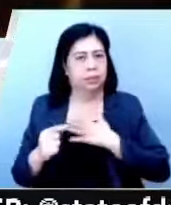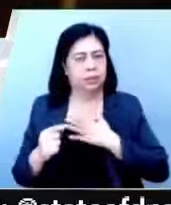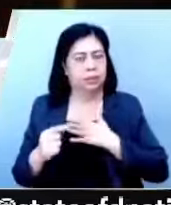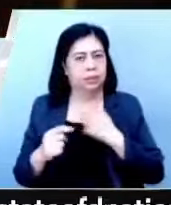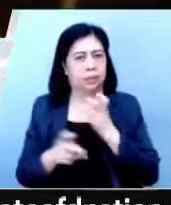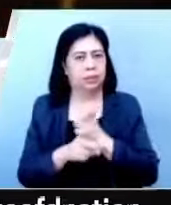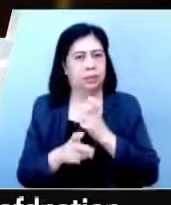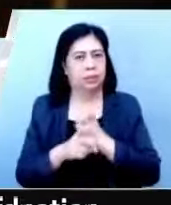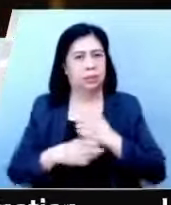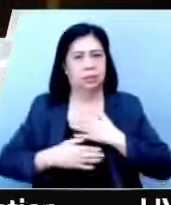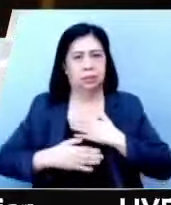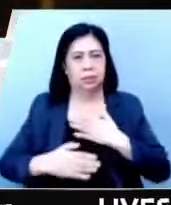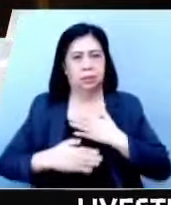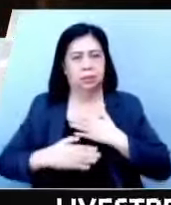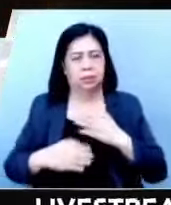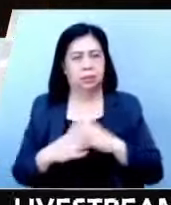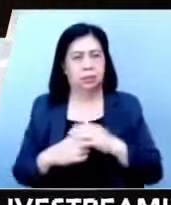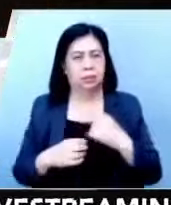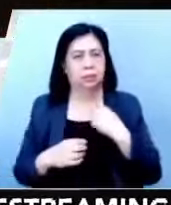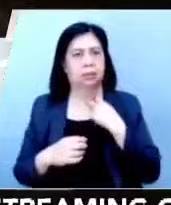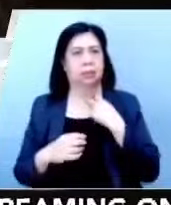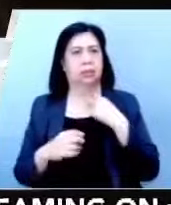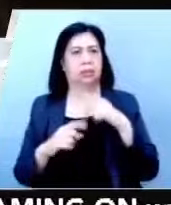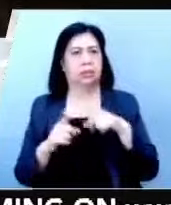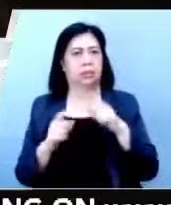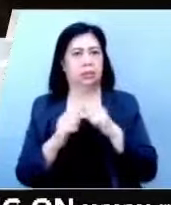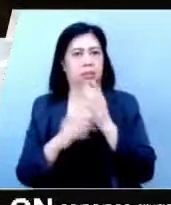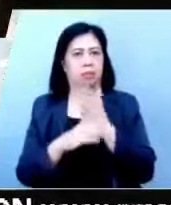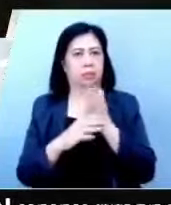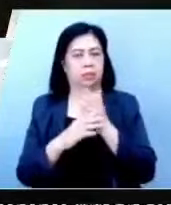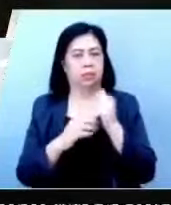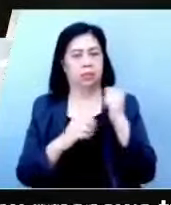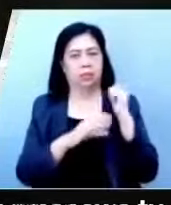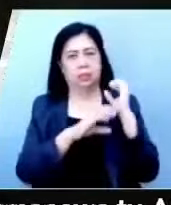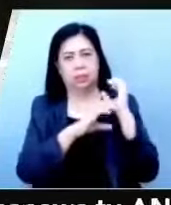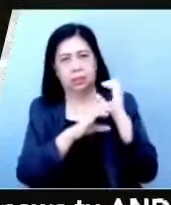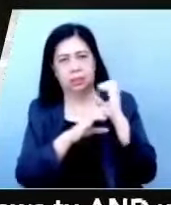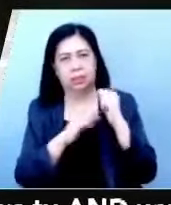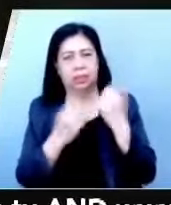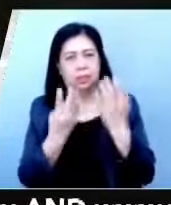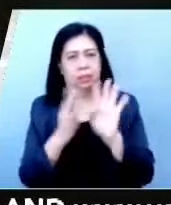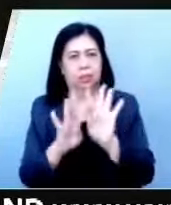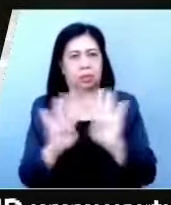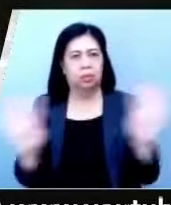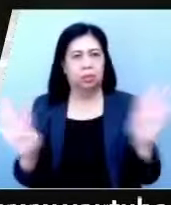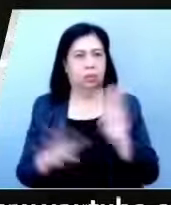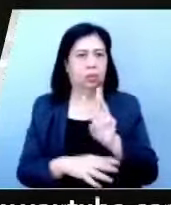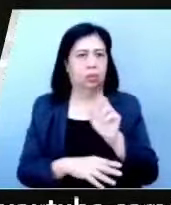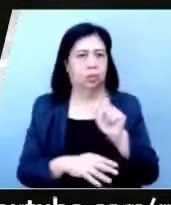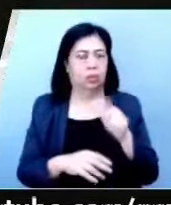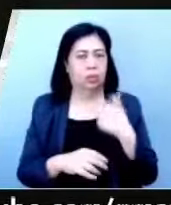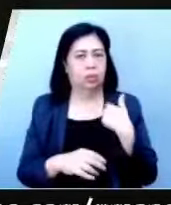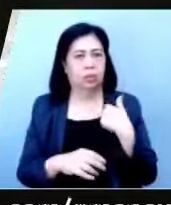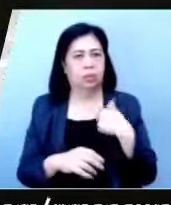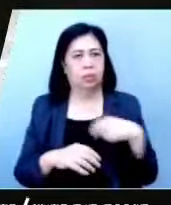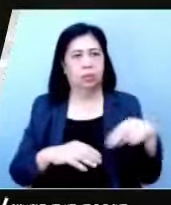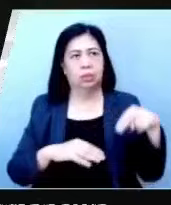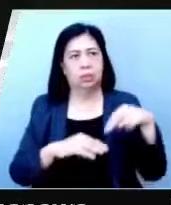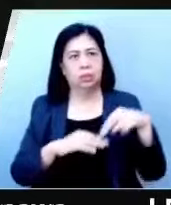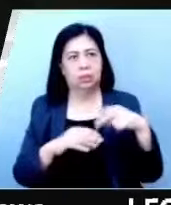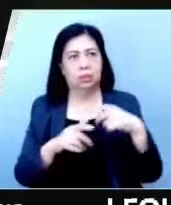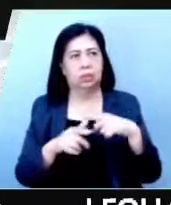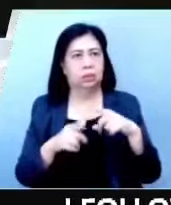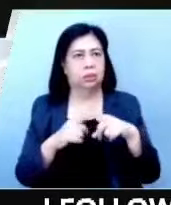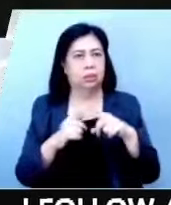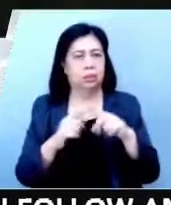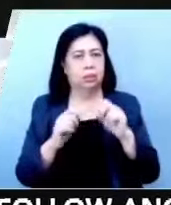paghinga. Naipit daw kasi siya sa pagitan ng andas at ng pader. Nakasalang po kami sa andas ngayon. Nung bali pag-abante po